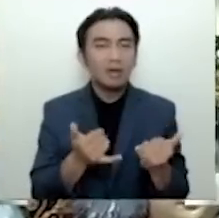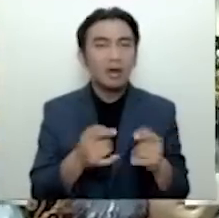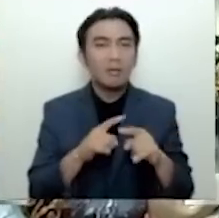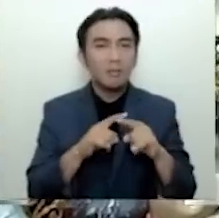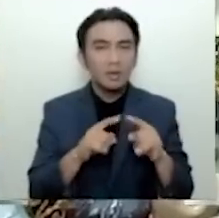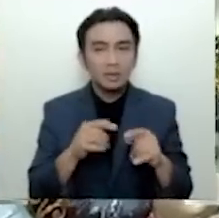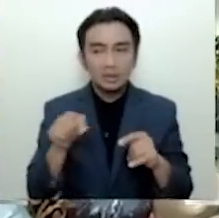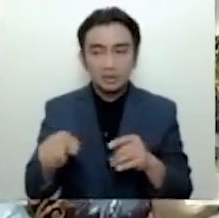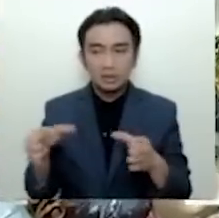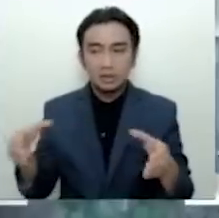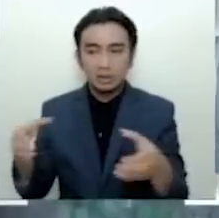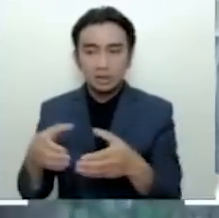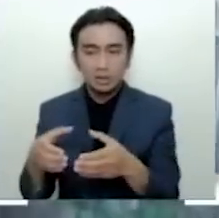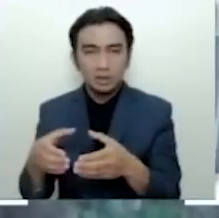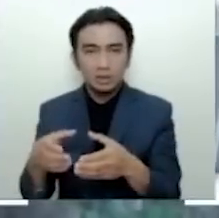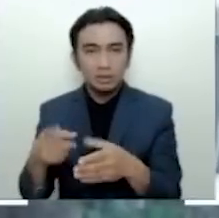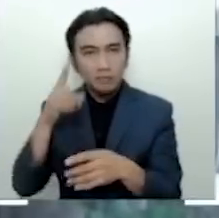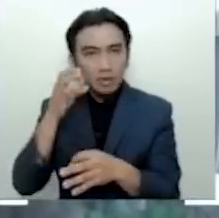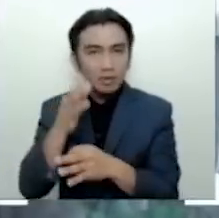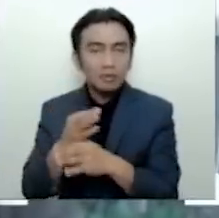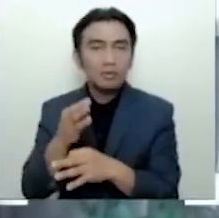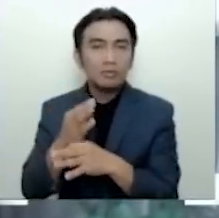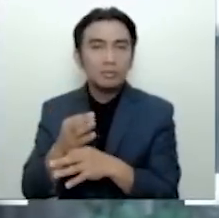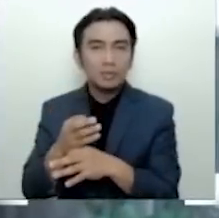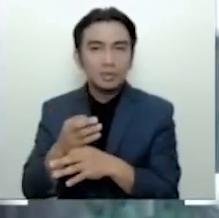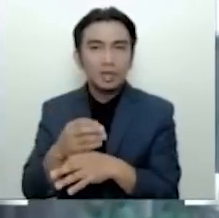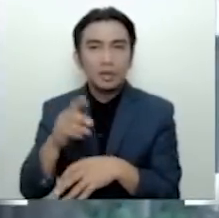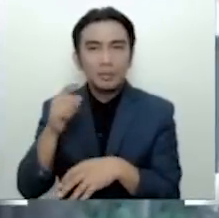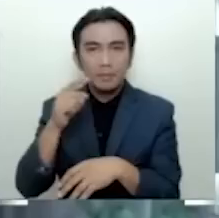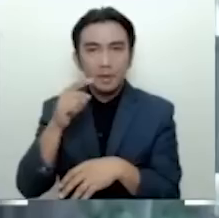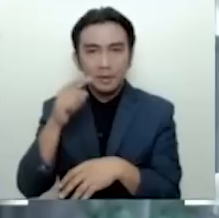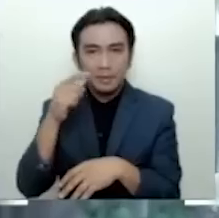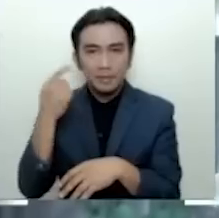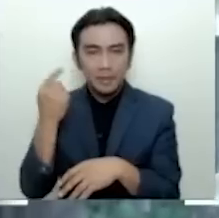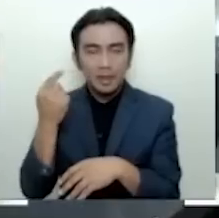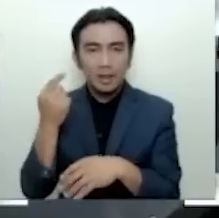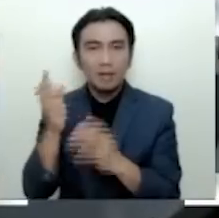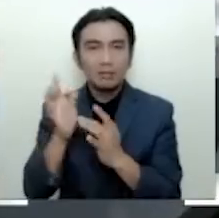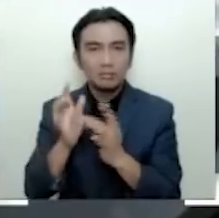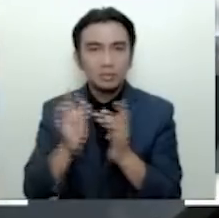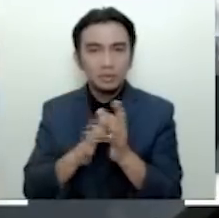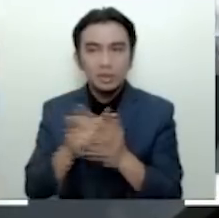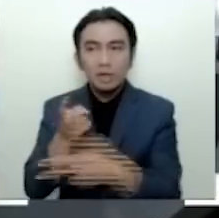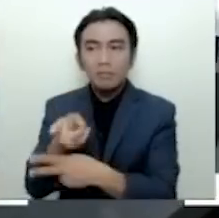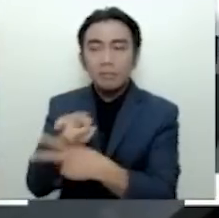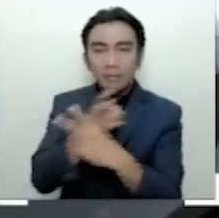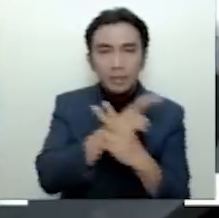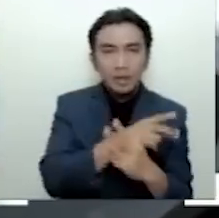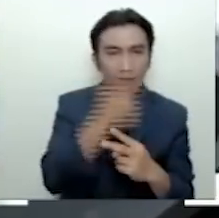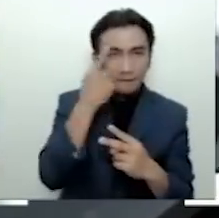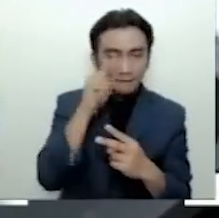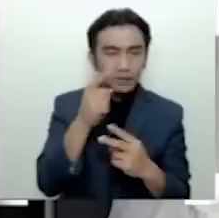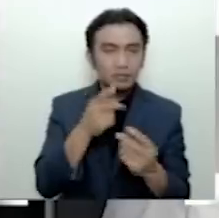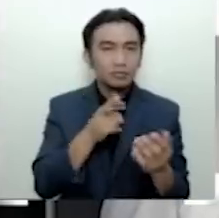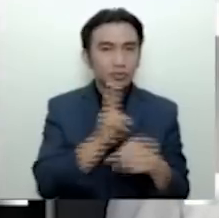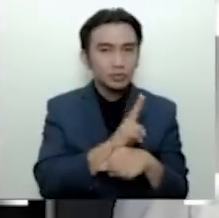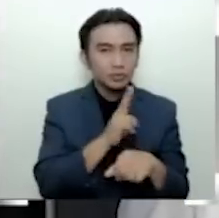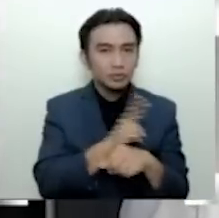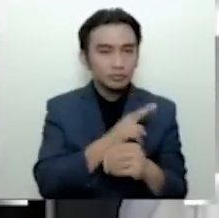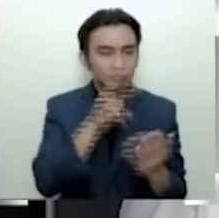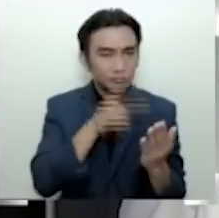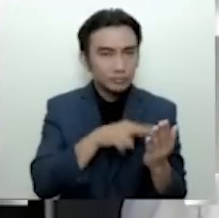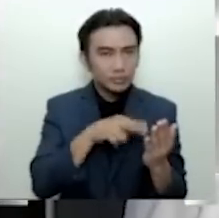ng deboto ng Nazareno ang humiram ng kanilang Fatima at Nazareno para sa kanilang gagawing pabasa sa Antipolo.